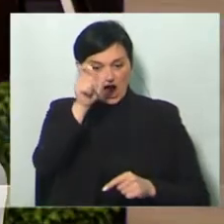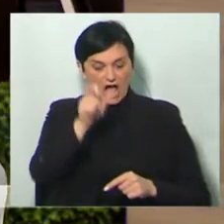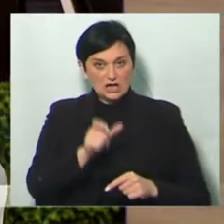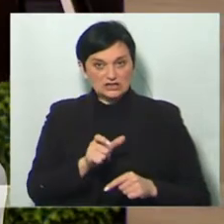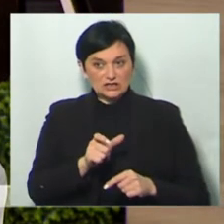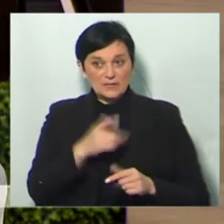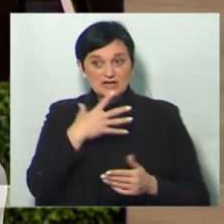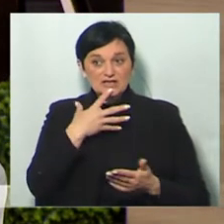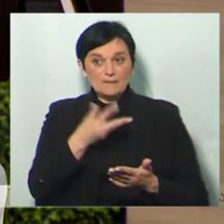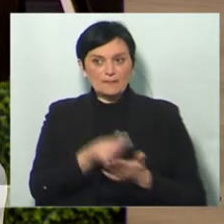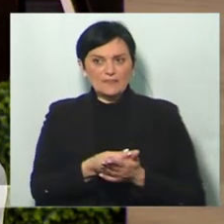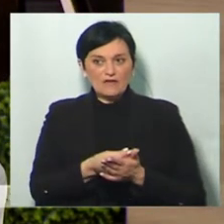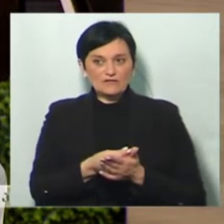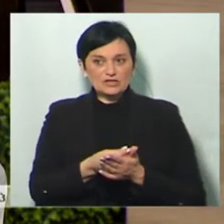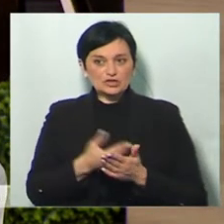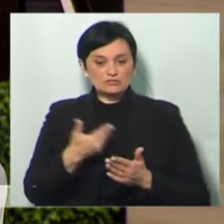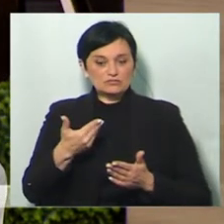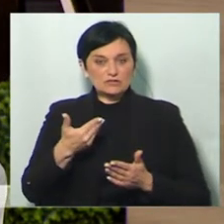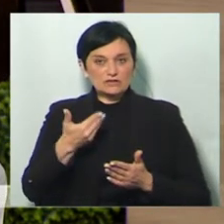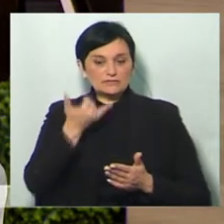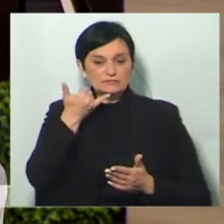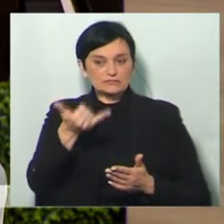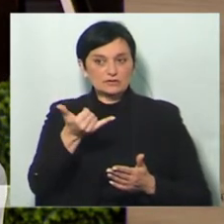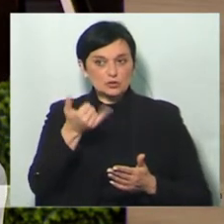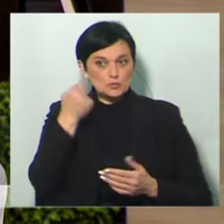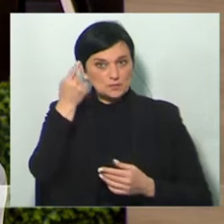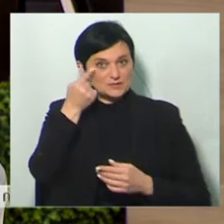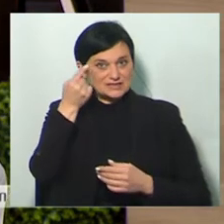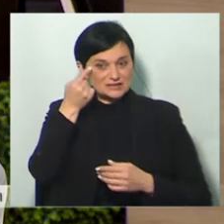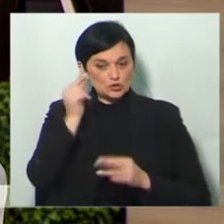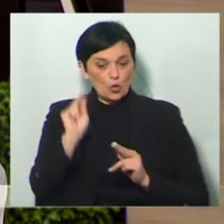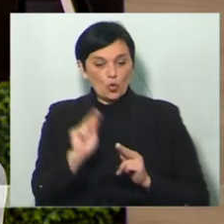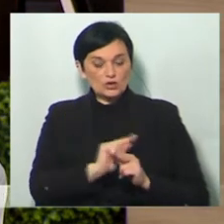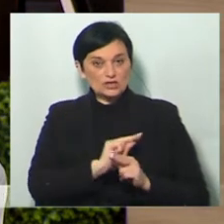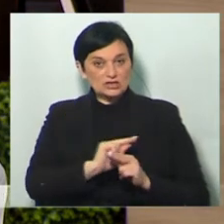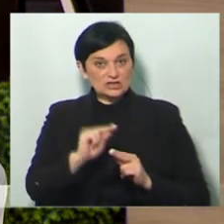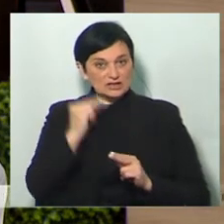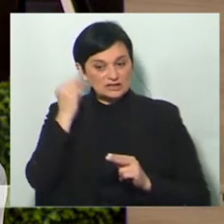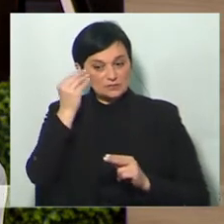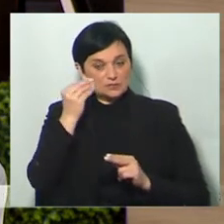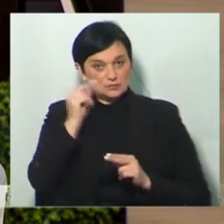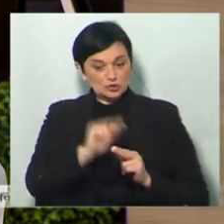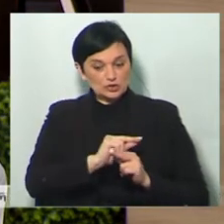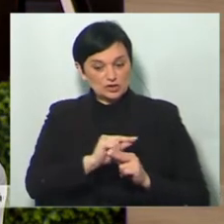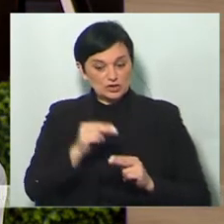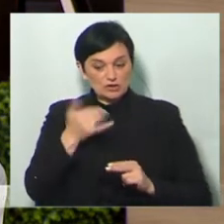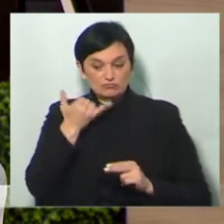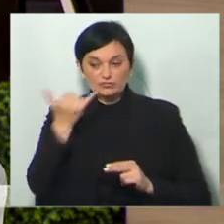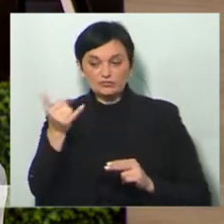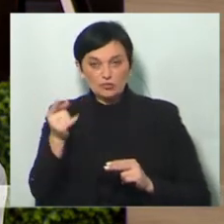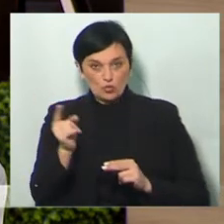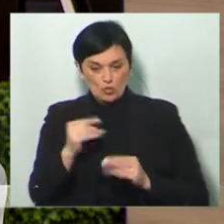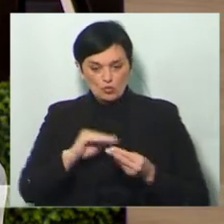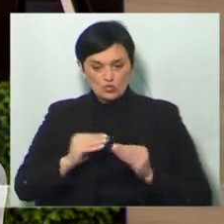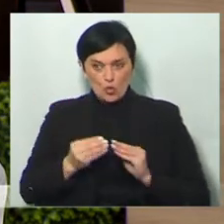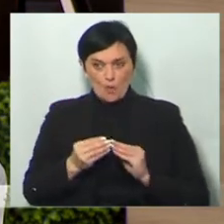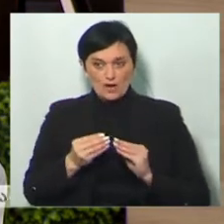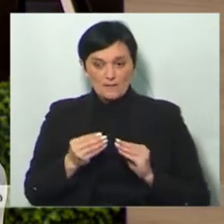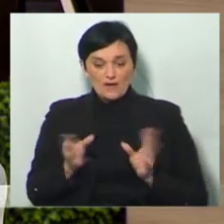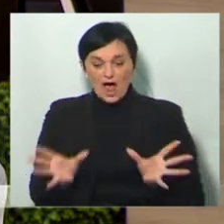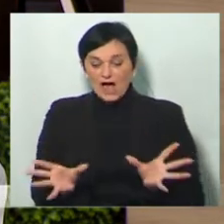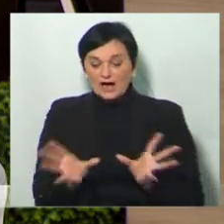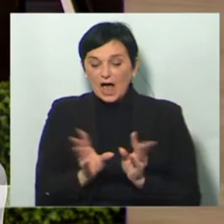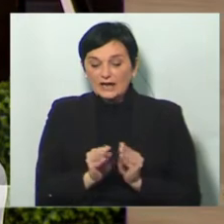ადამიანი თავის მხრივ შეება ფსიქოთერაპევტი გაწოდეს ამ პრობლემას და მათი, როგორც ჩვენ ვთქვით,